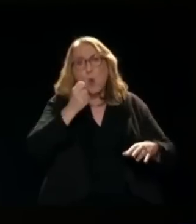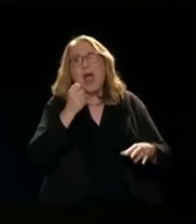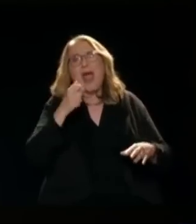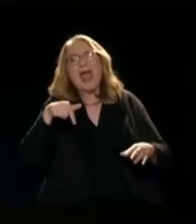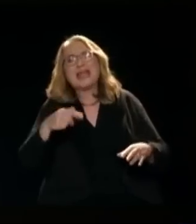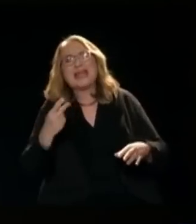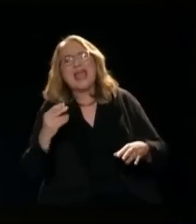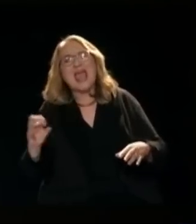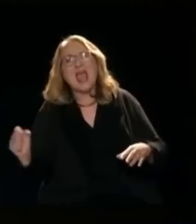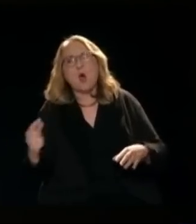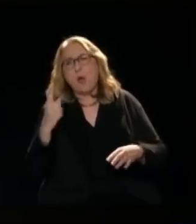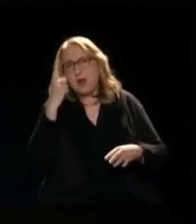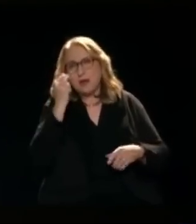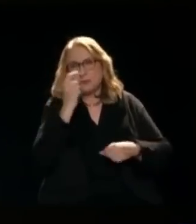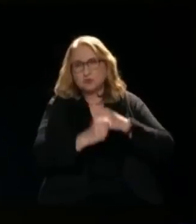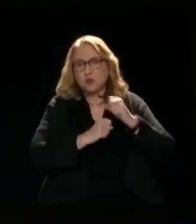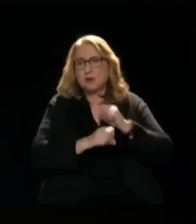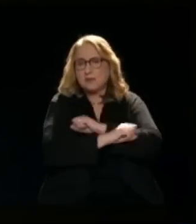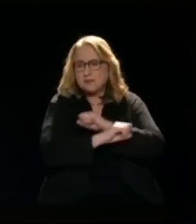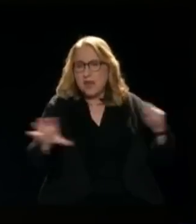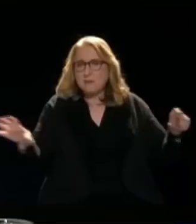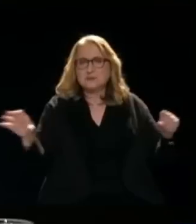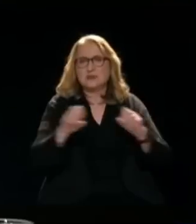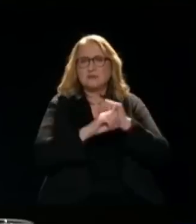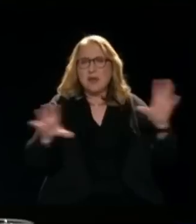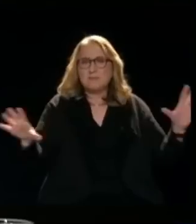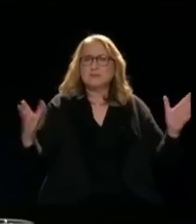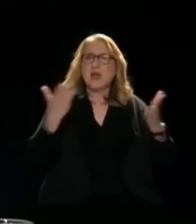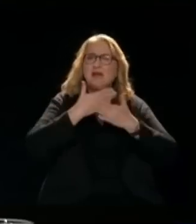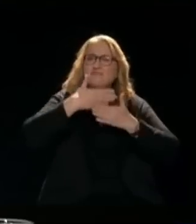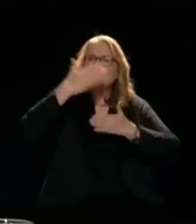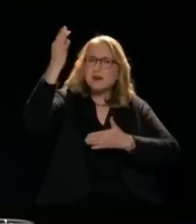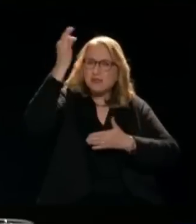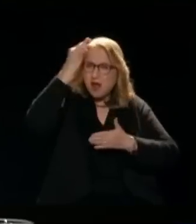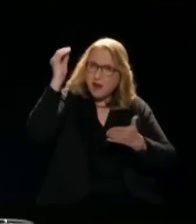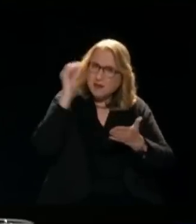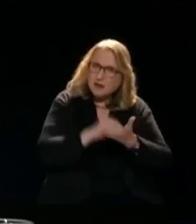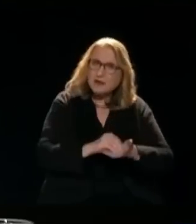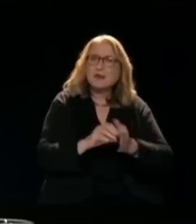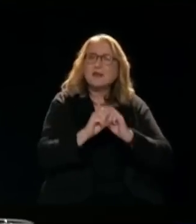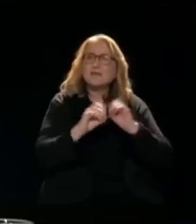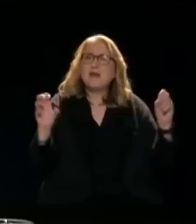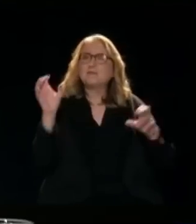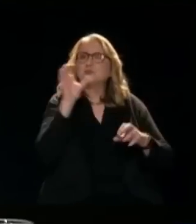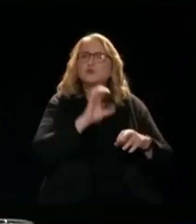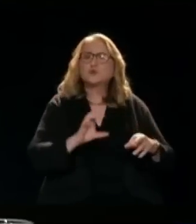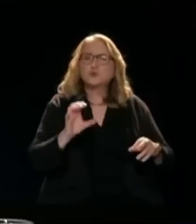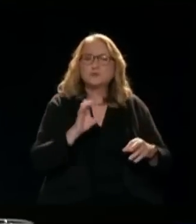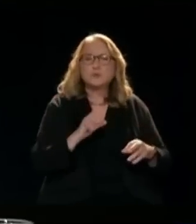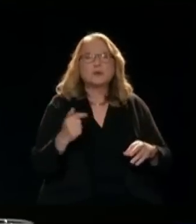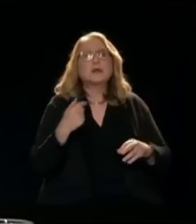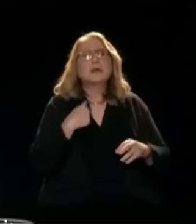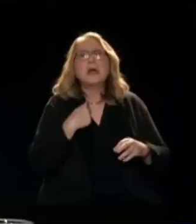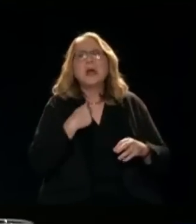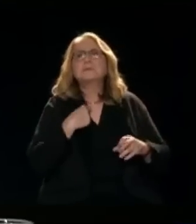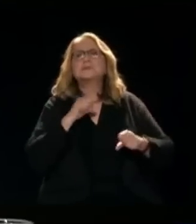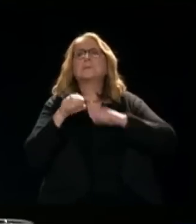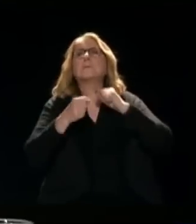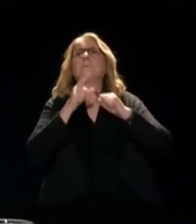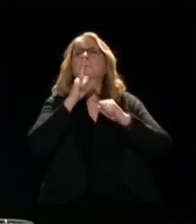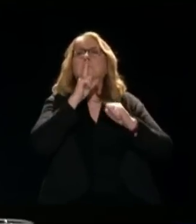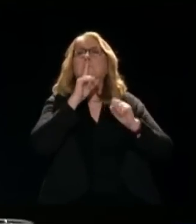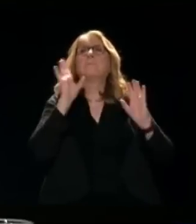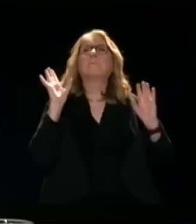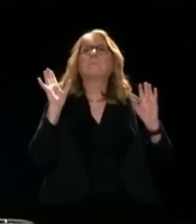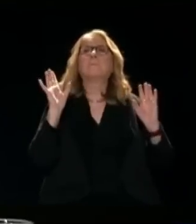1,5 χρόνο στους Νιούς τελευταία και στη Λεμόντ. Και εμείς δεν αντιδρούμε. Γι' αυτό κλιμακώνεται. Δεν έχουμε καμία αντίδραση. Εννοώ σύνομη αντίδραση.